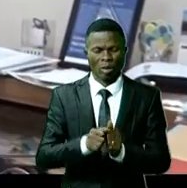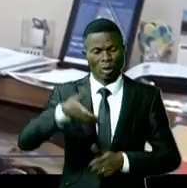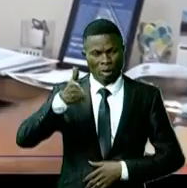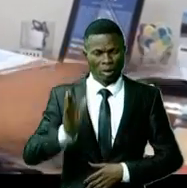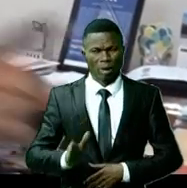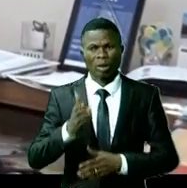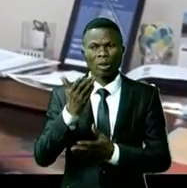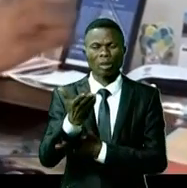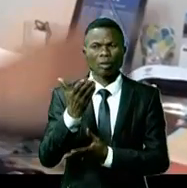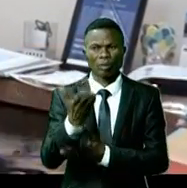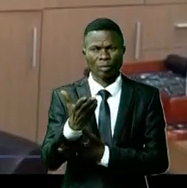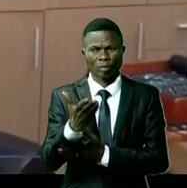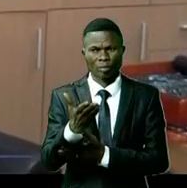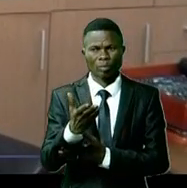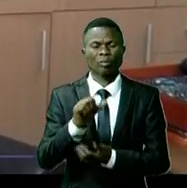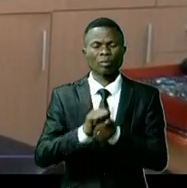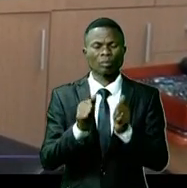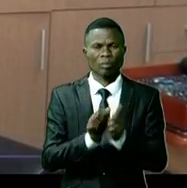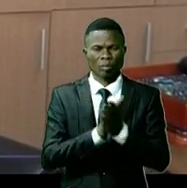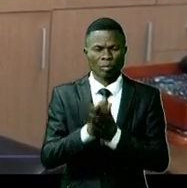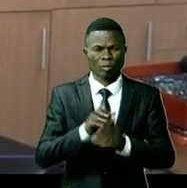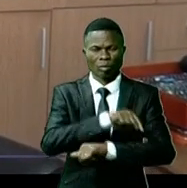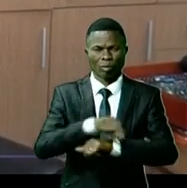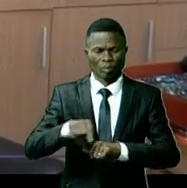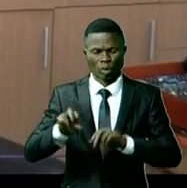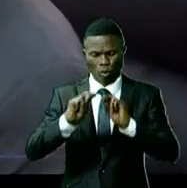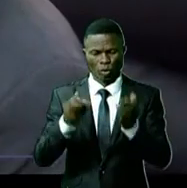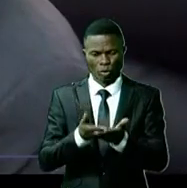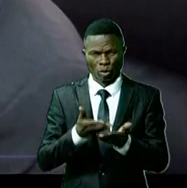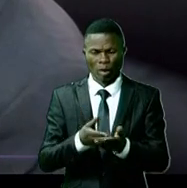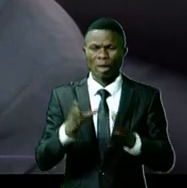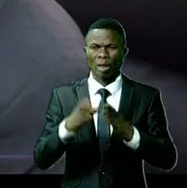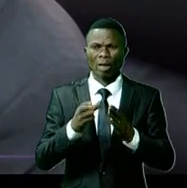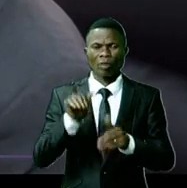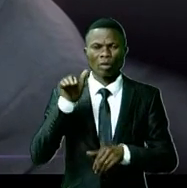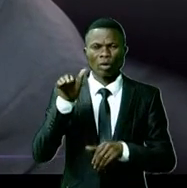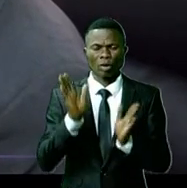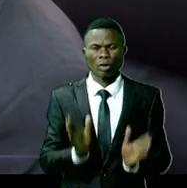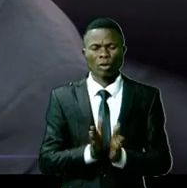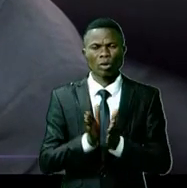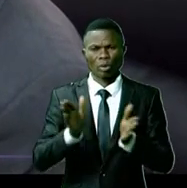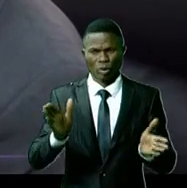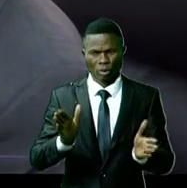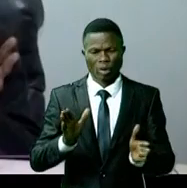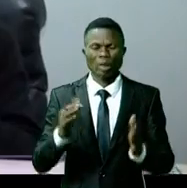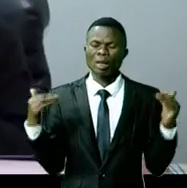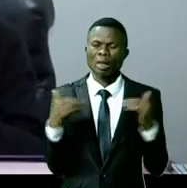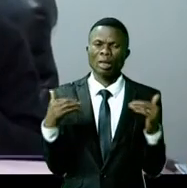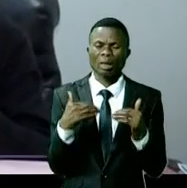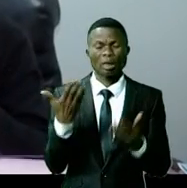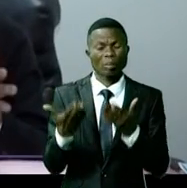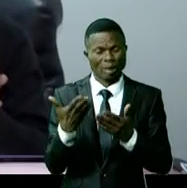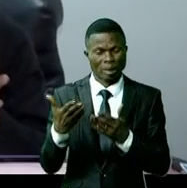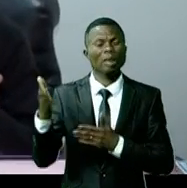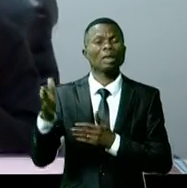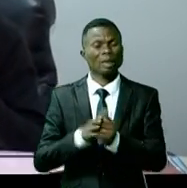Mpanda Kabangu, par le président du conseil d'administration de cette structure, accompagné du directeur général adjoint, qui craint que la province perde ce